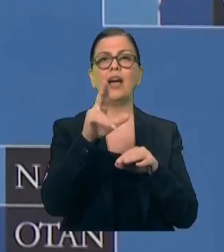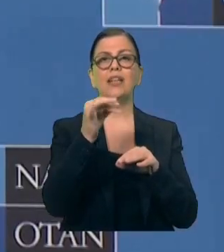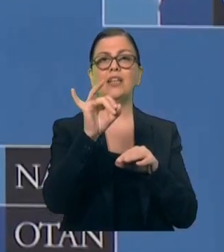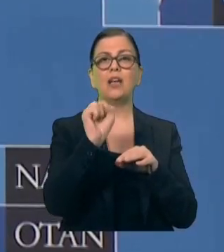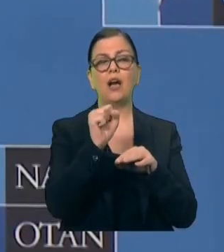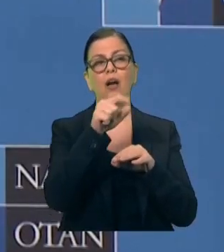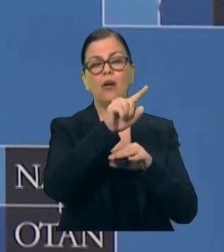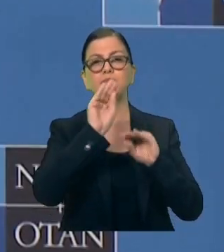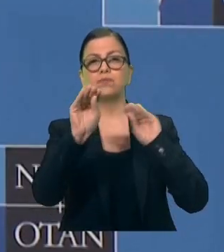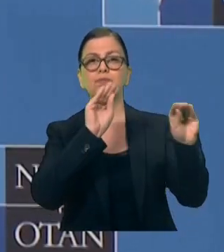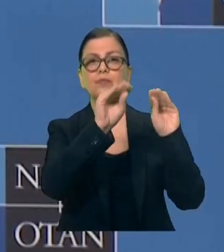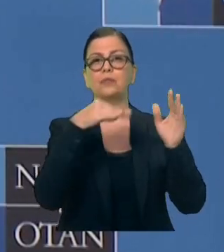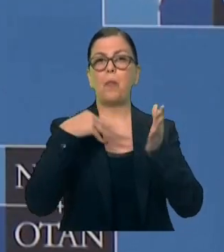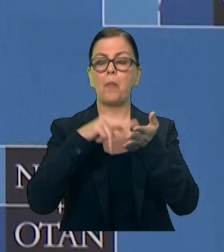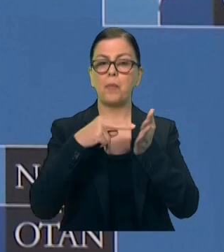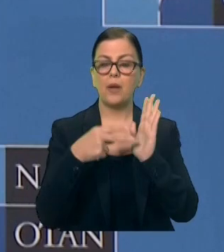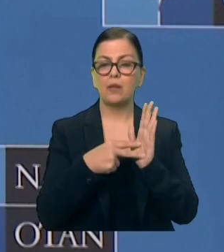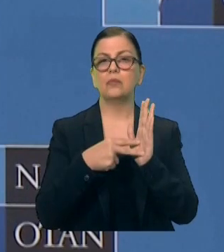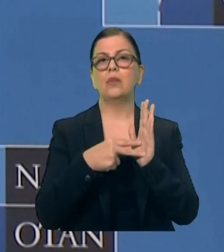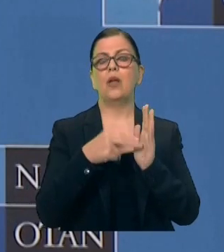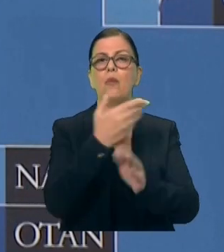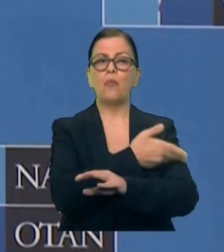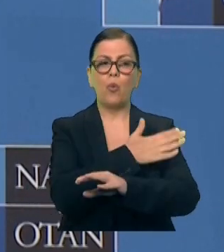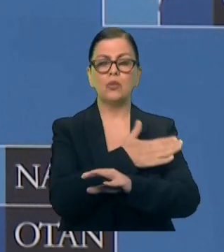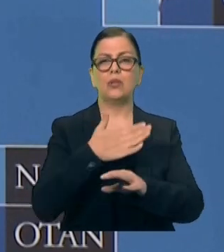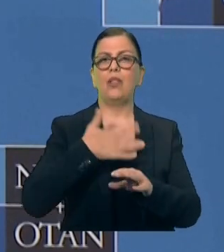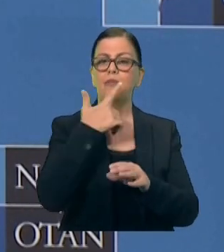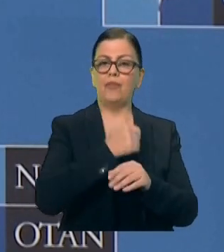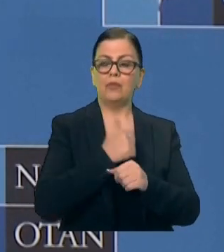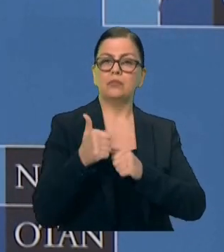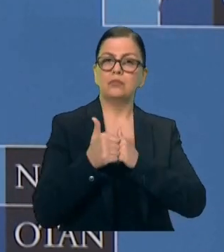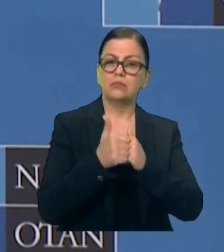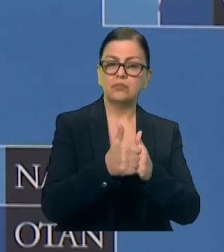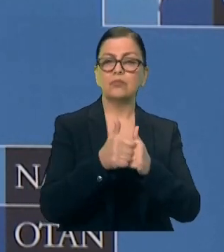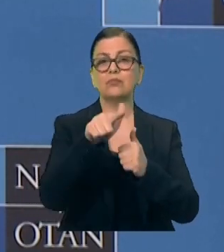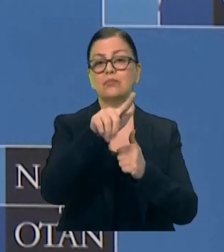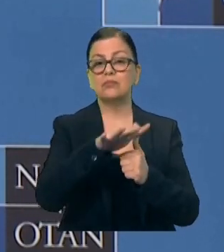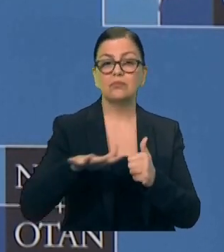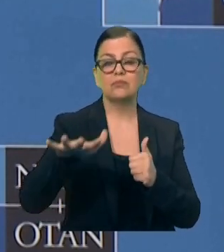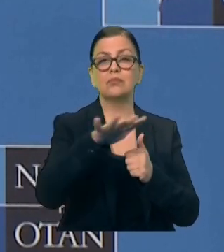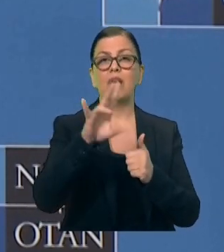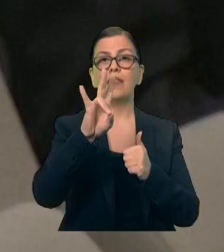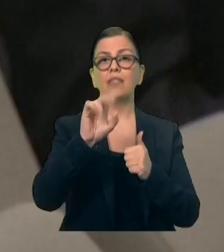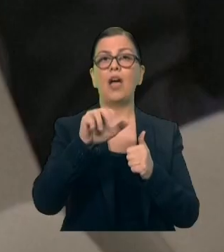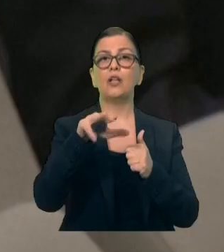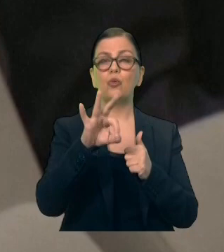o deməkdir ki, Baltikyanı ölkələri və Polşadakı qüvvələrimizdən yanaşı Şərq cinahında NATO-nun